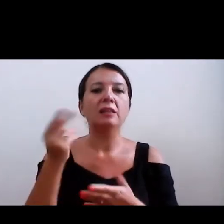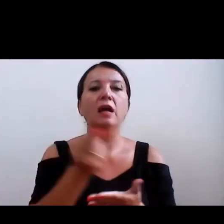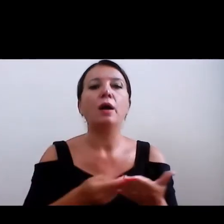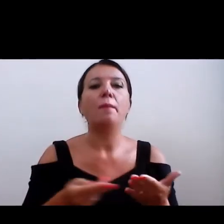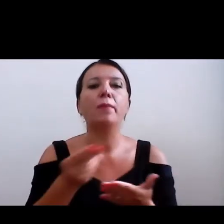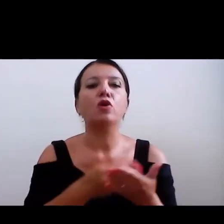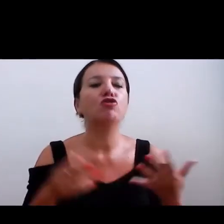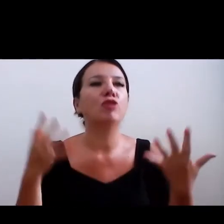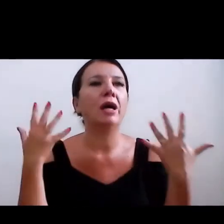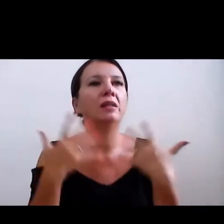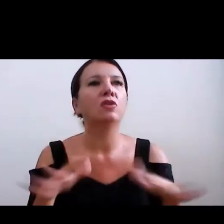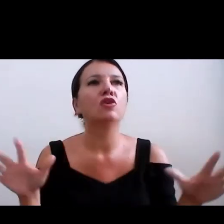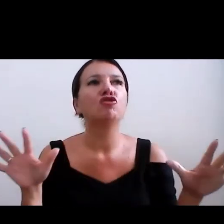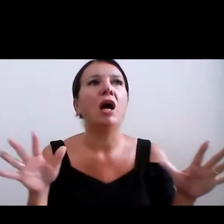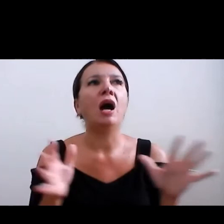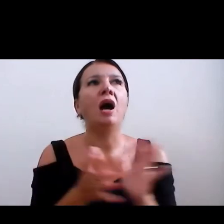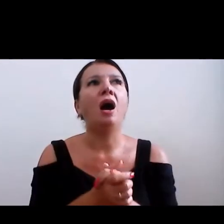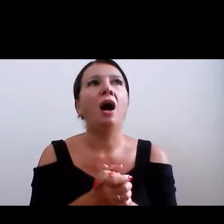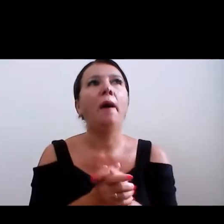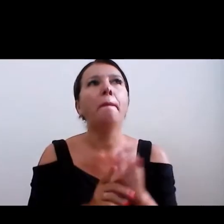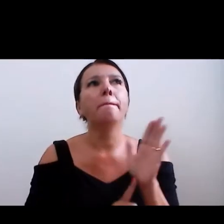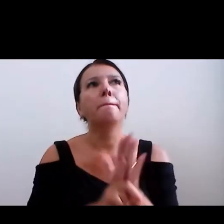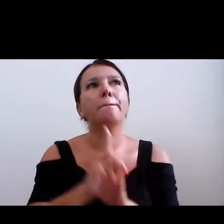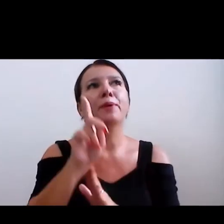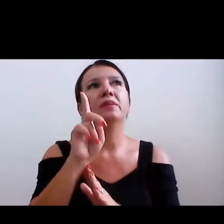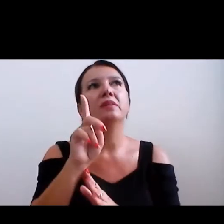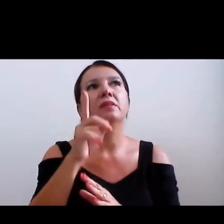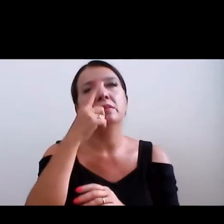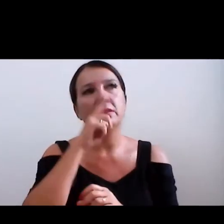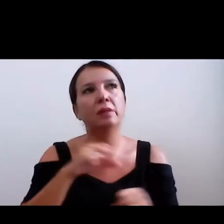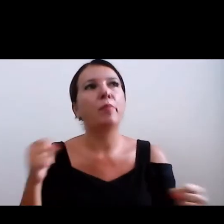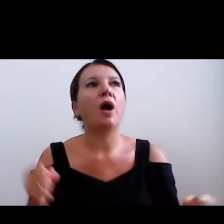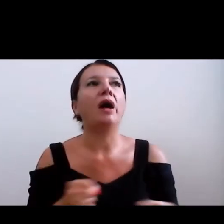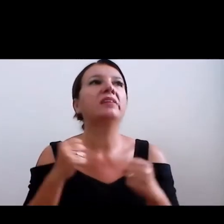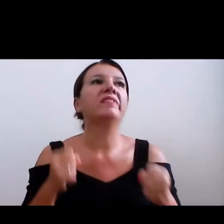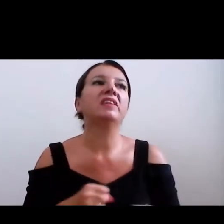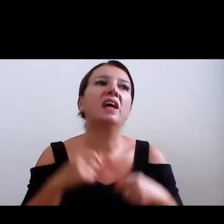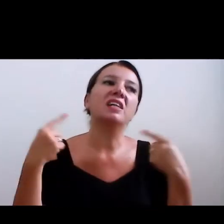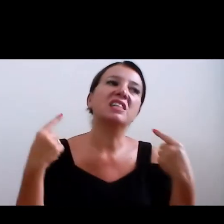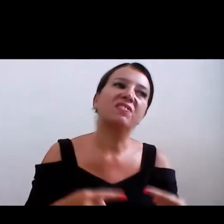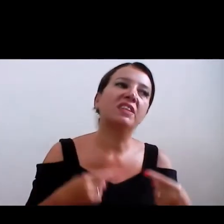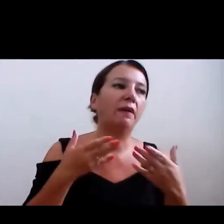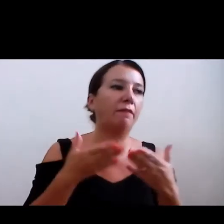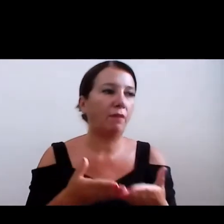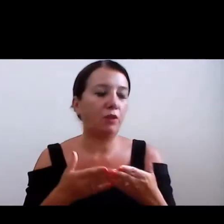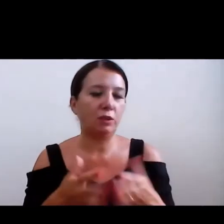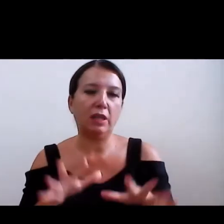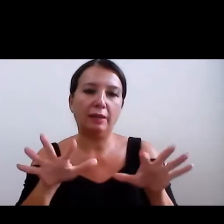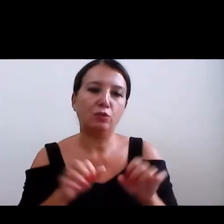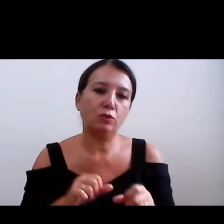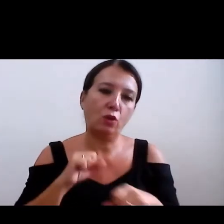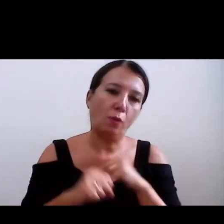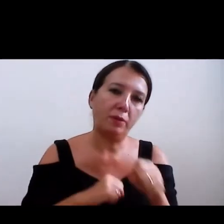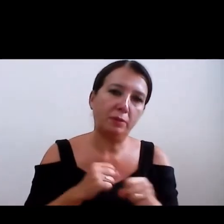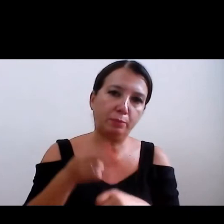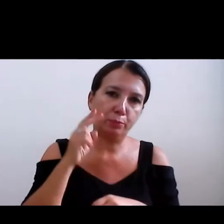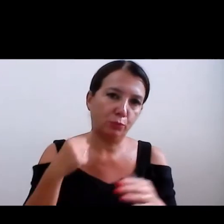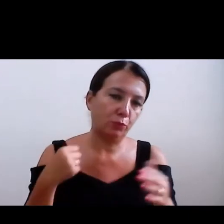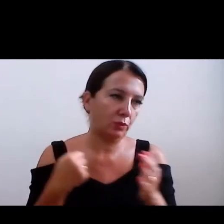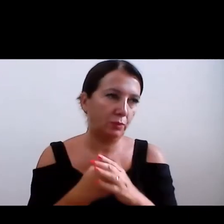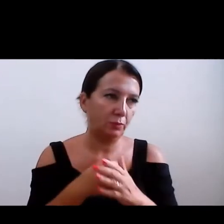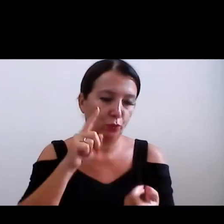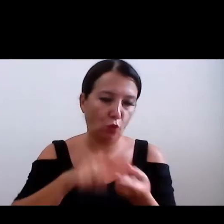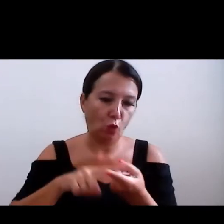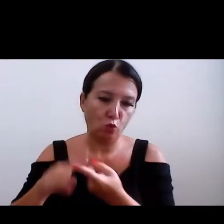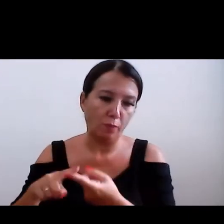abbiamo realizzato appunto delle attività, delle sfide che favorissero l'adozione di comportamenti più sostenibili da parte dei consumatori